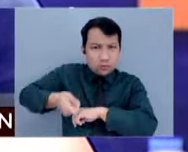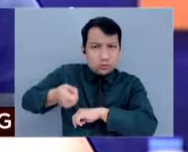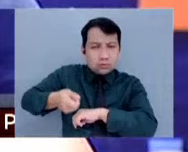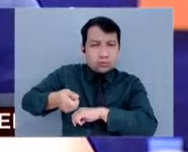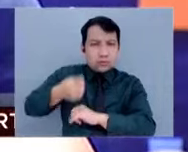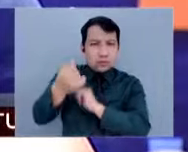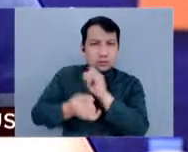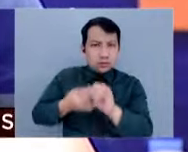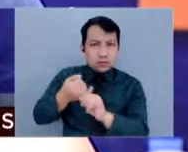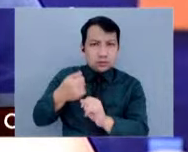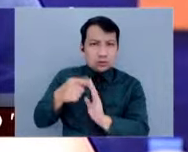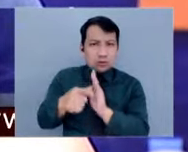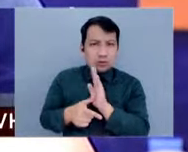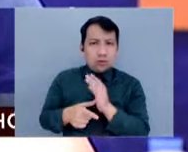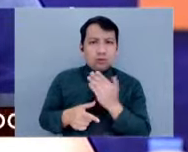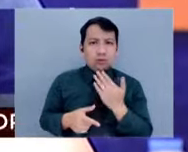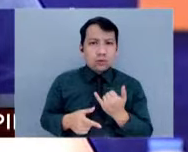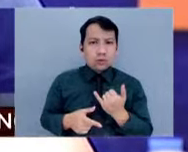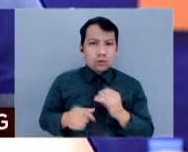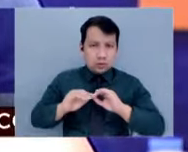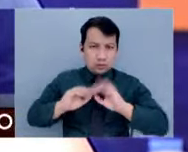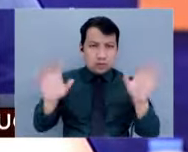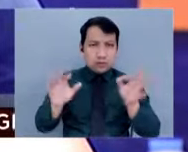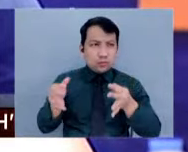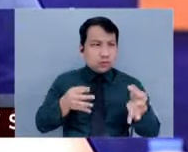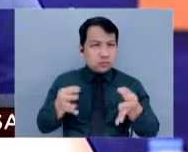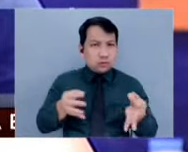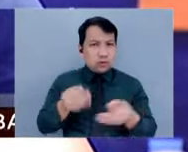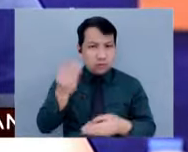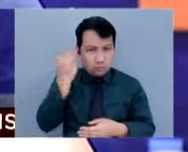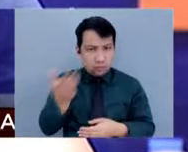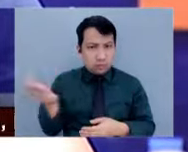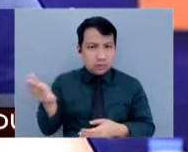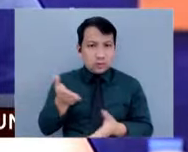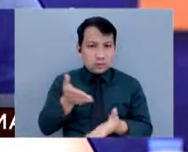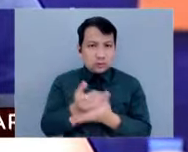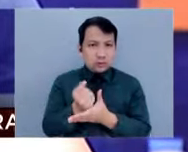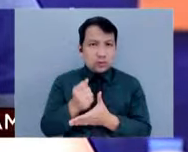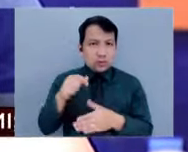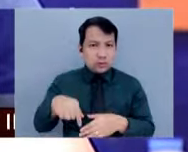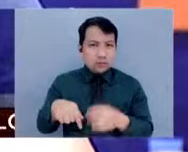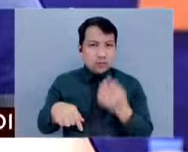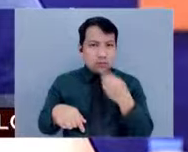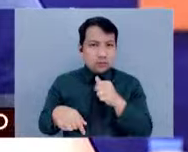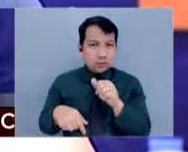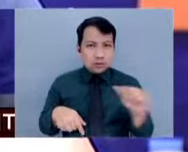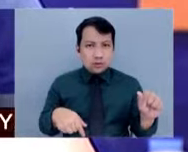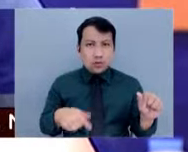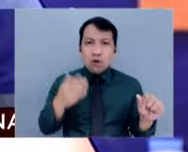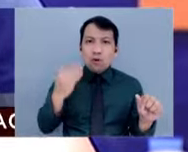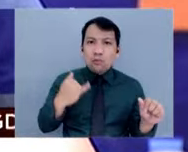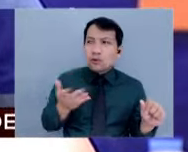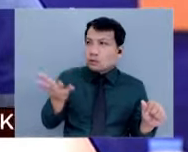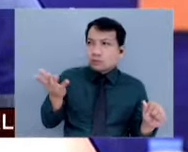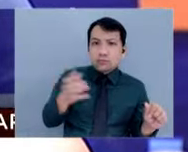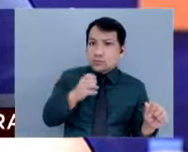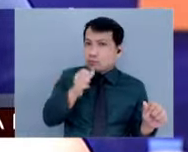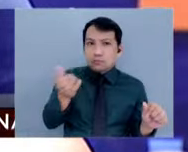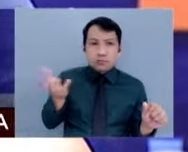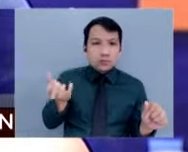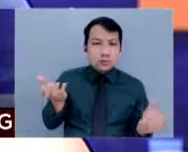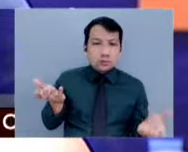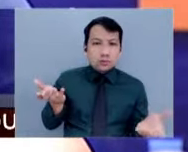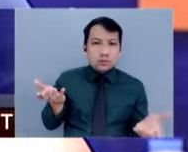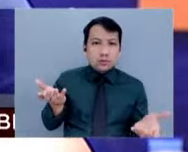law para maliwanag sa lahat kung ano ang karapatan ng kahit sino? Bakit ayaw nila?